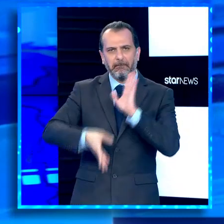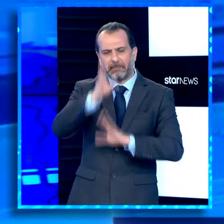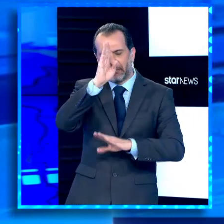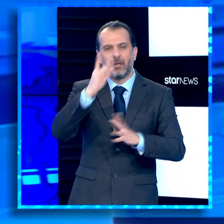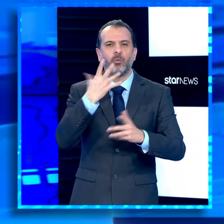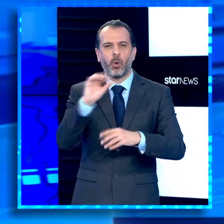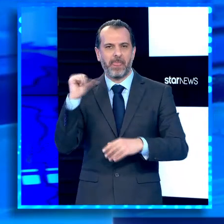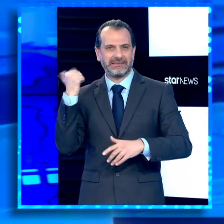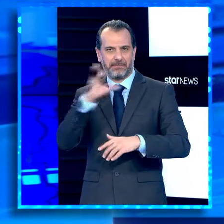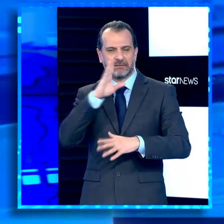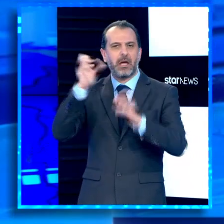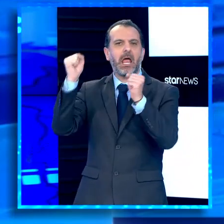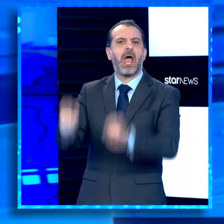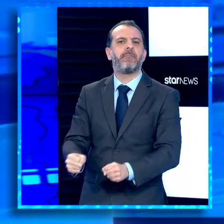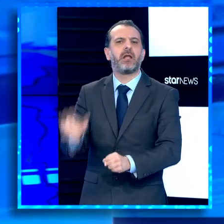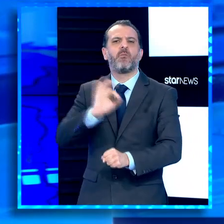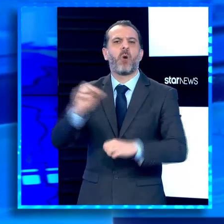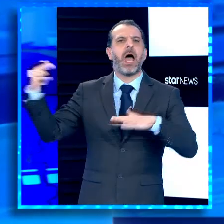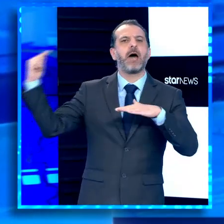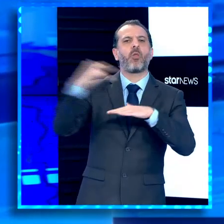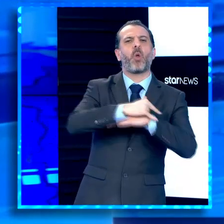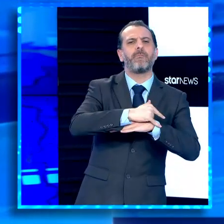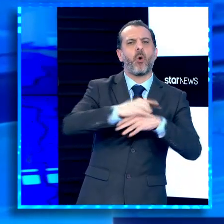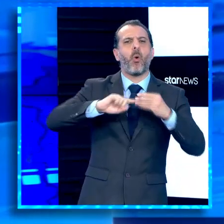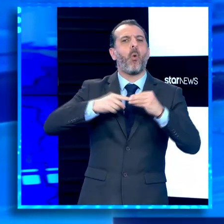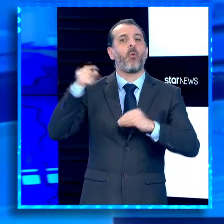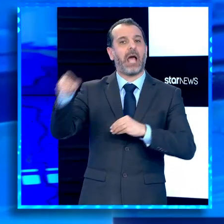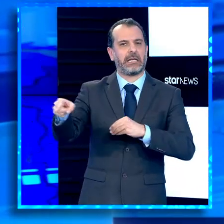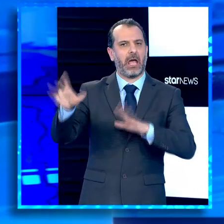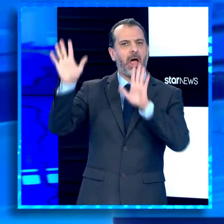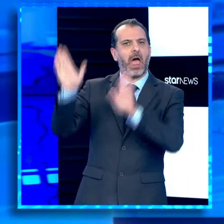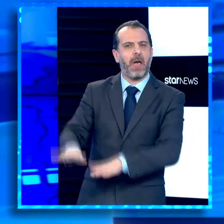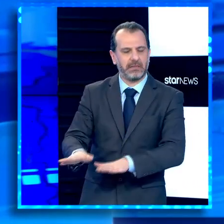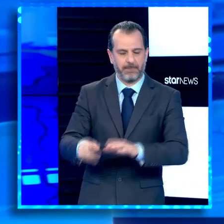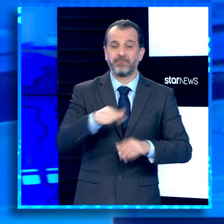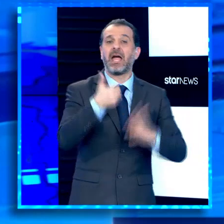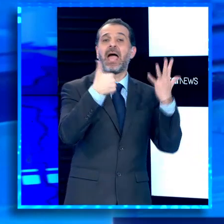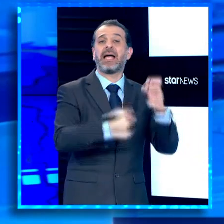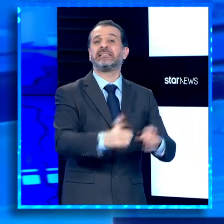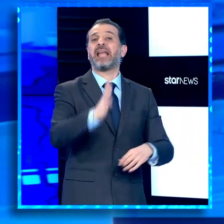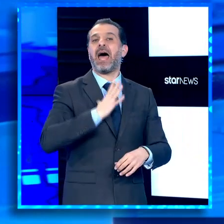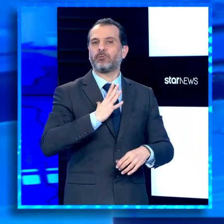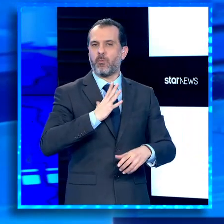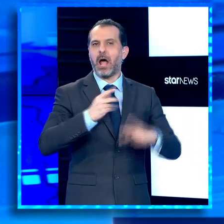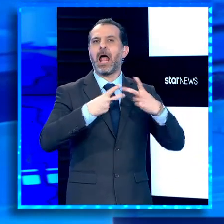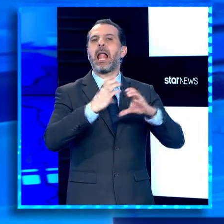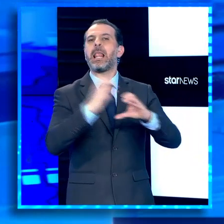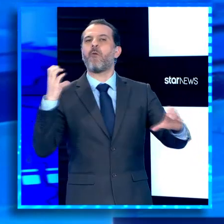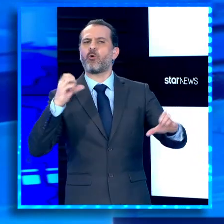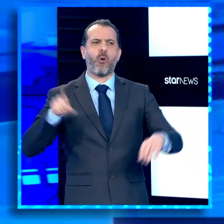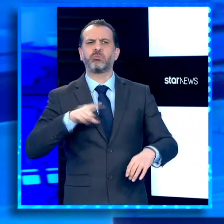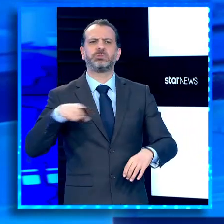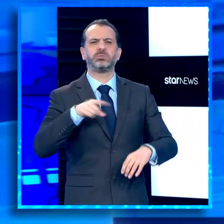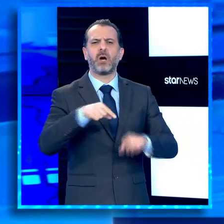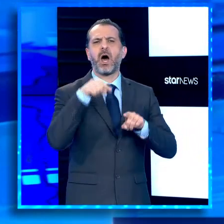χθες το μεσημέρι στο αεροδρόμιο της Βουδαπέστης. Ακόμα 60 άτομα, ανάμεσα τους ηλικιωμένοι και παιδιά, έζησαν έναν εφιάλτη σε